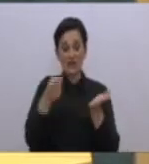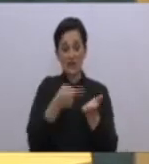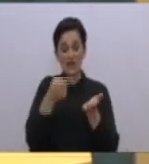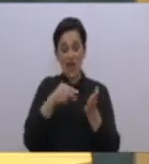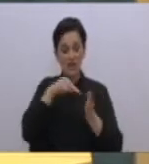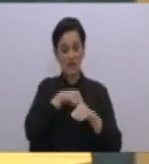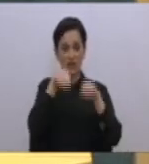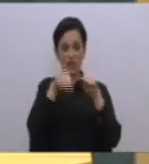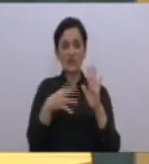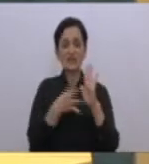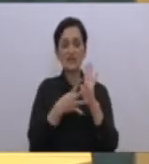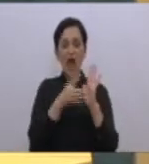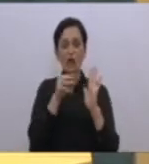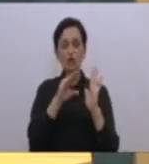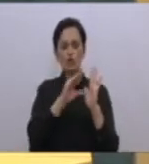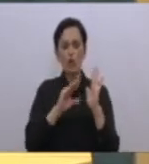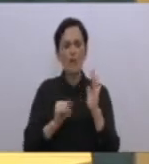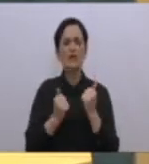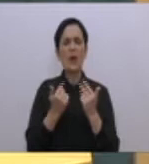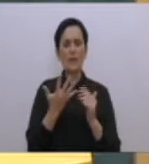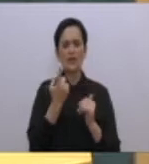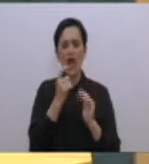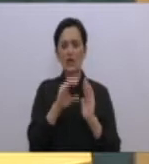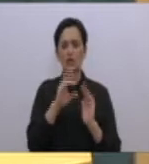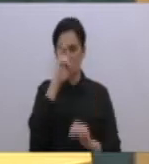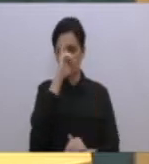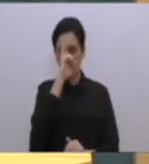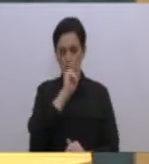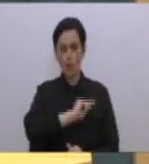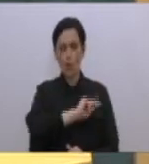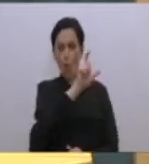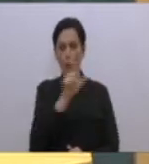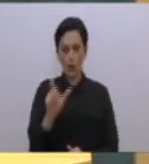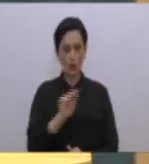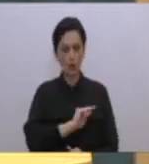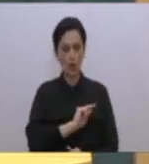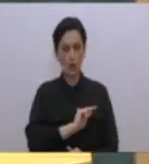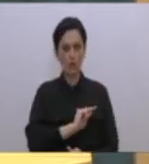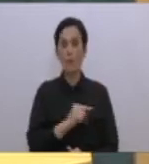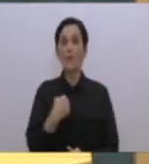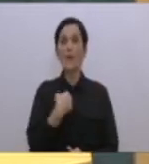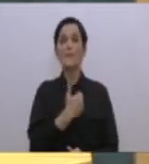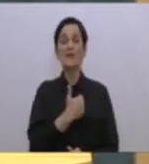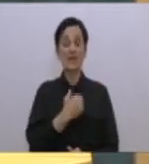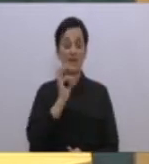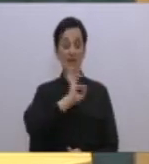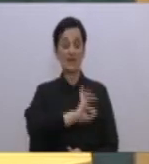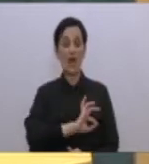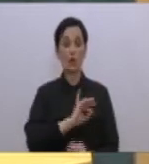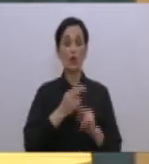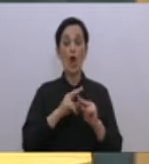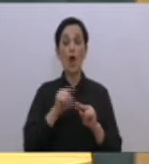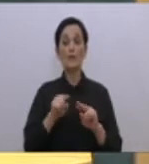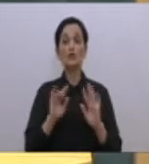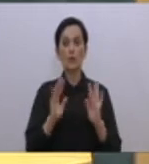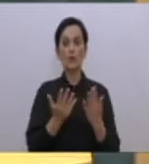9 ტომისგან შედგება, რამდენიმე ასეული საჯარო მოხელე მუშაობდა. Მე მინდა ვისარგებლო ამ